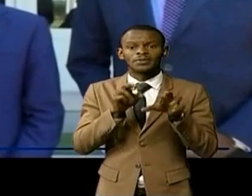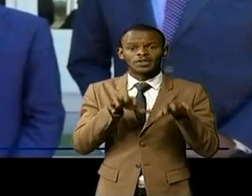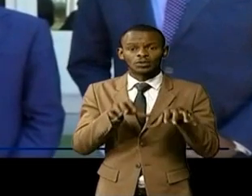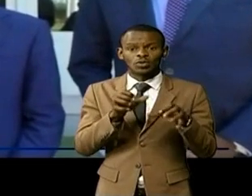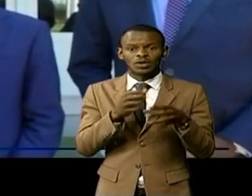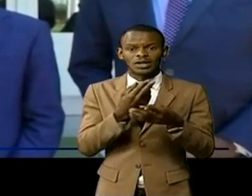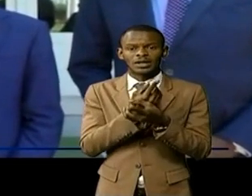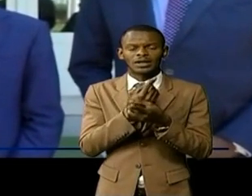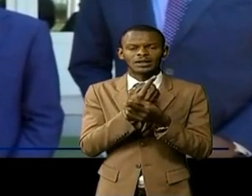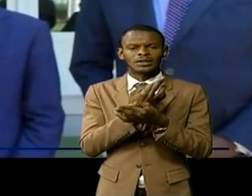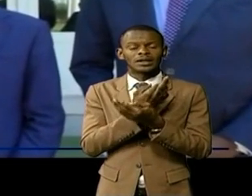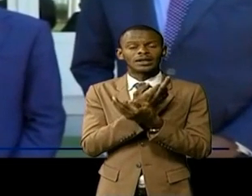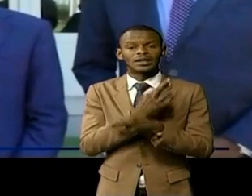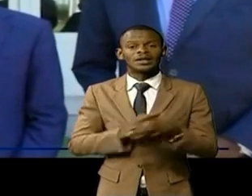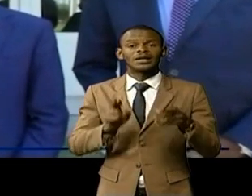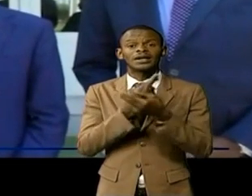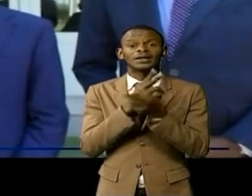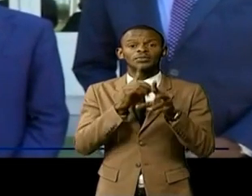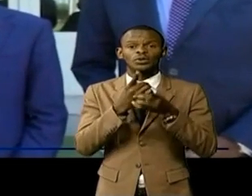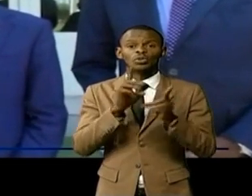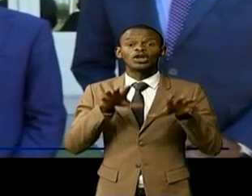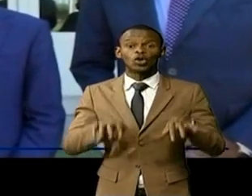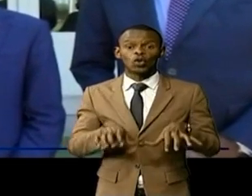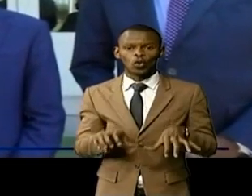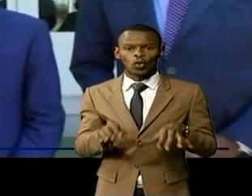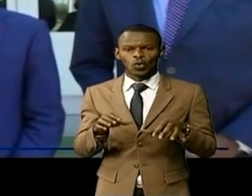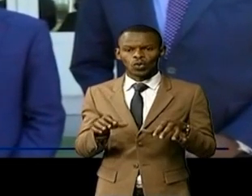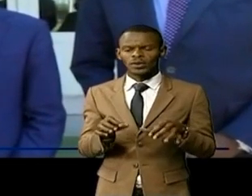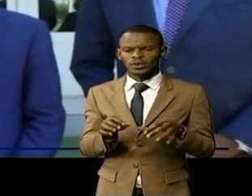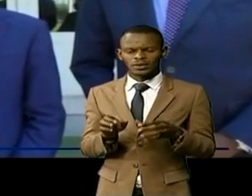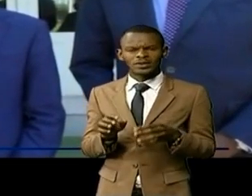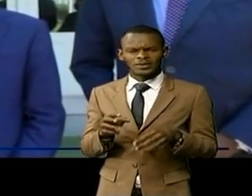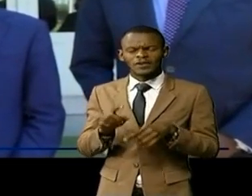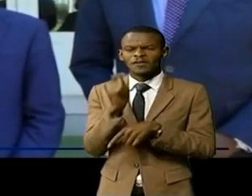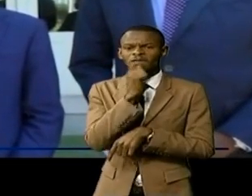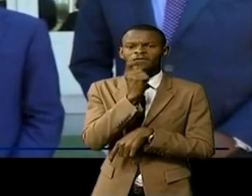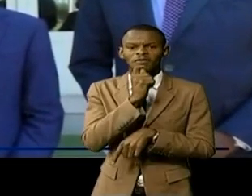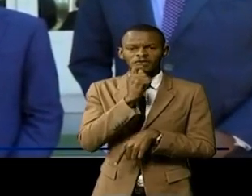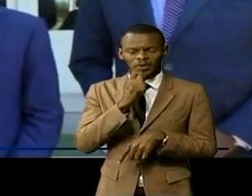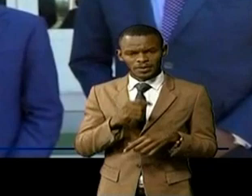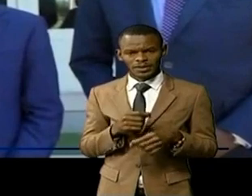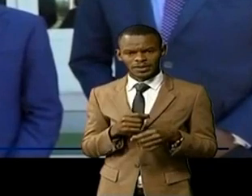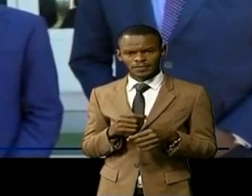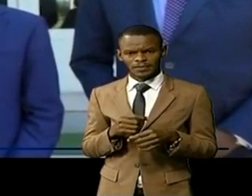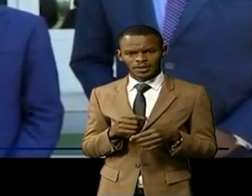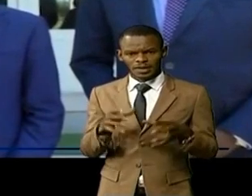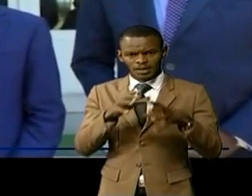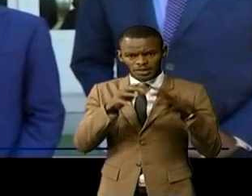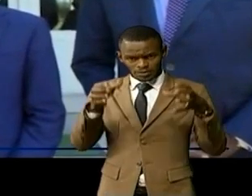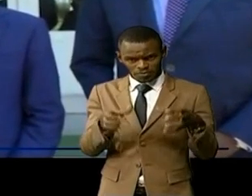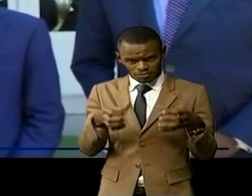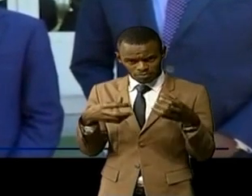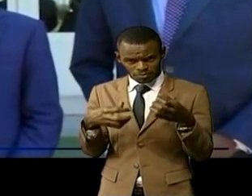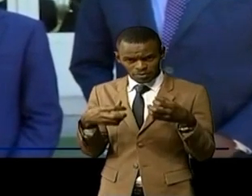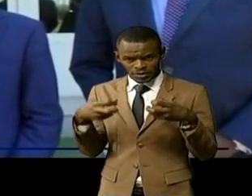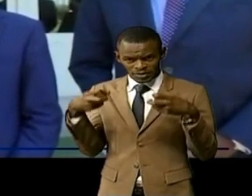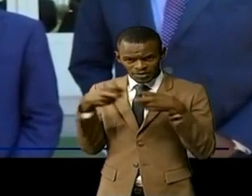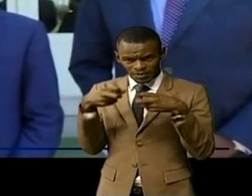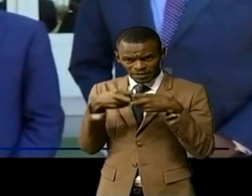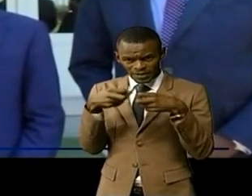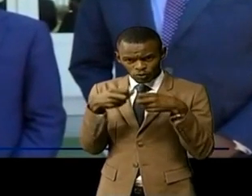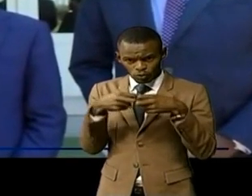précurseurs de batteries. Selon les chiffres que nous avons déjà, et qui seront partagés avec le gouvernement